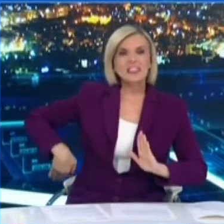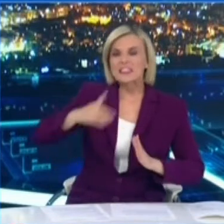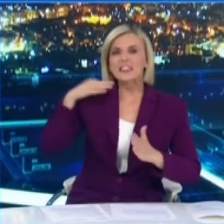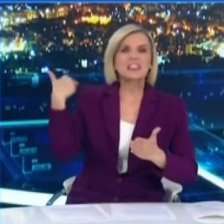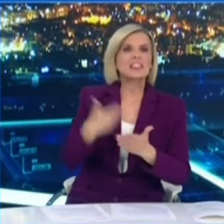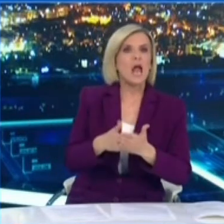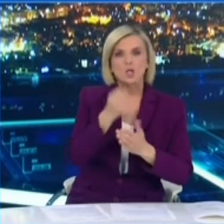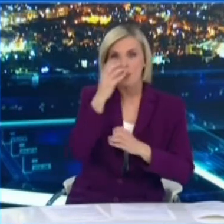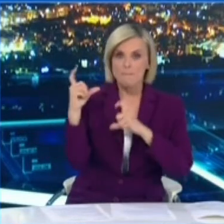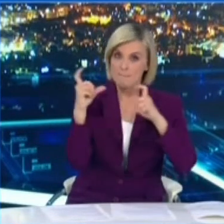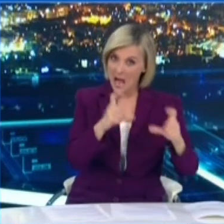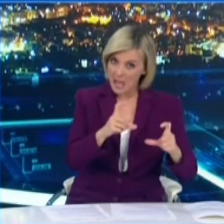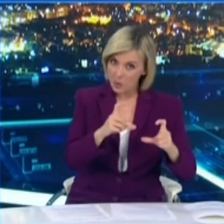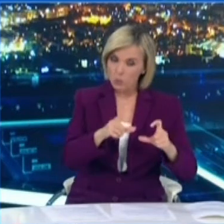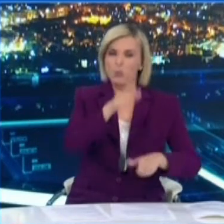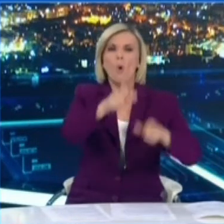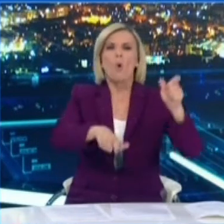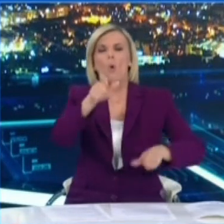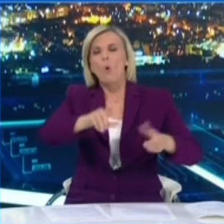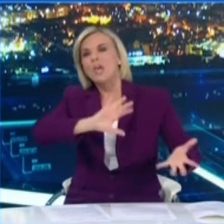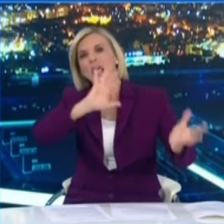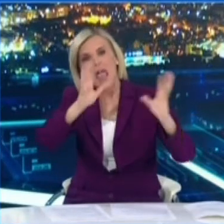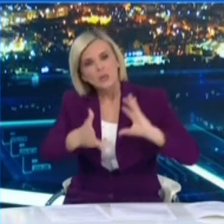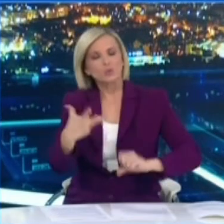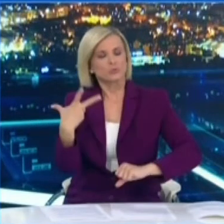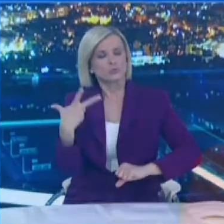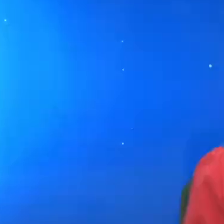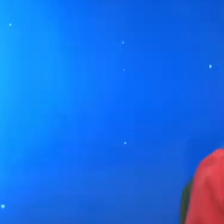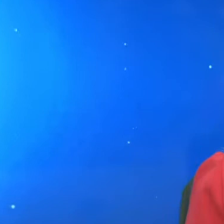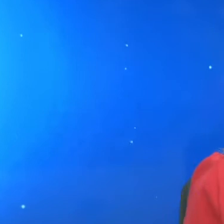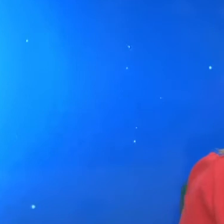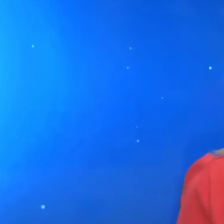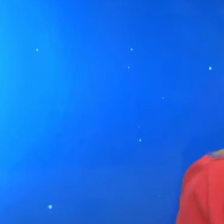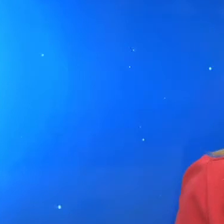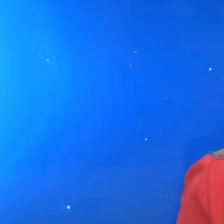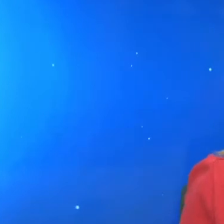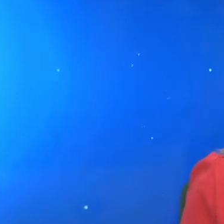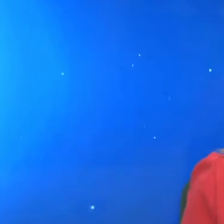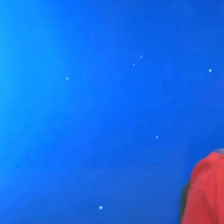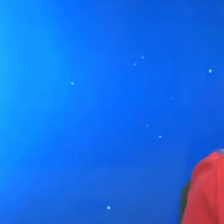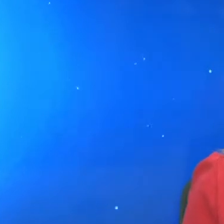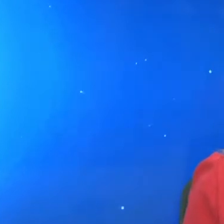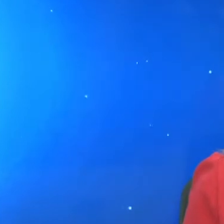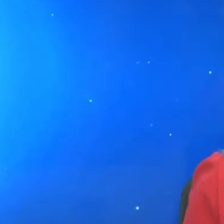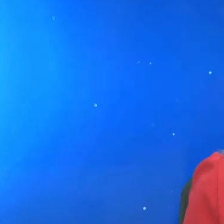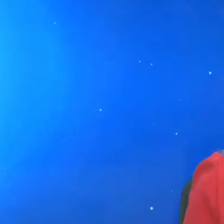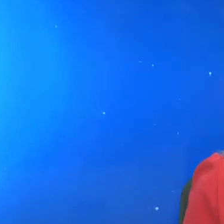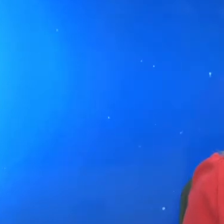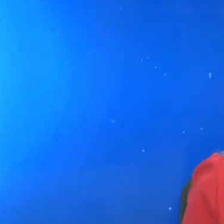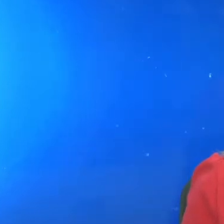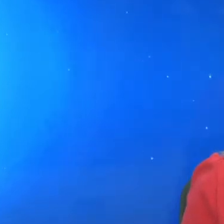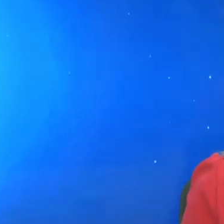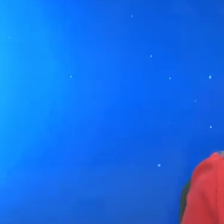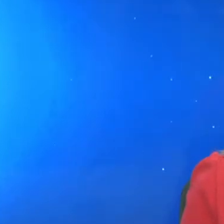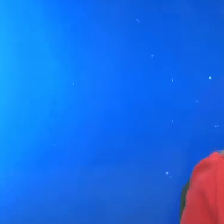εμβολιάζεται ο γενικός πληθυσμός και θα έχουμε καλύψει ένα πολύ μεγάλο μέρος του εντός του Ιουνίου. Τώρα θα μεταφερθούμε στην Μπέλα, καθώς εκεί